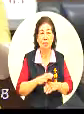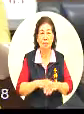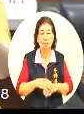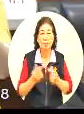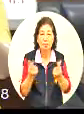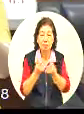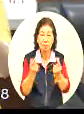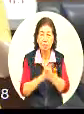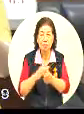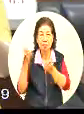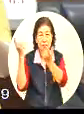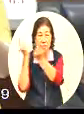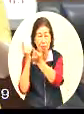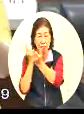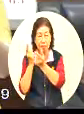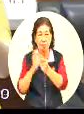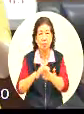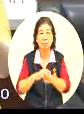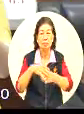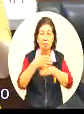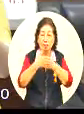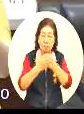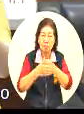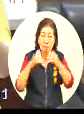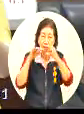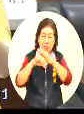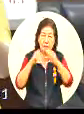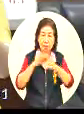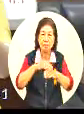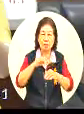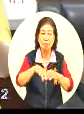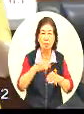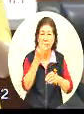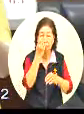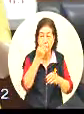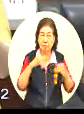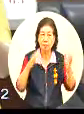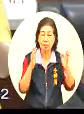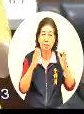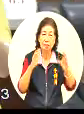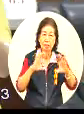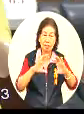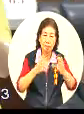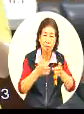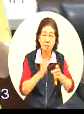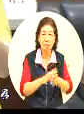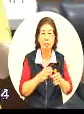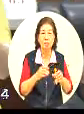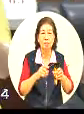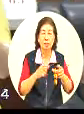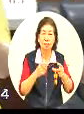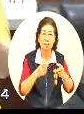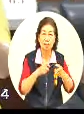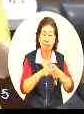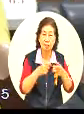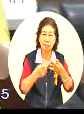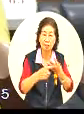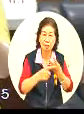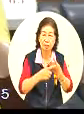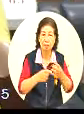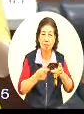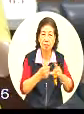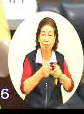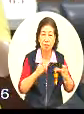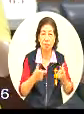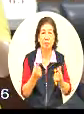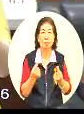宝藏也还有我们的世界遗产德国鲁尔工业区哦，我底下先告我们陈市长